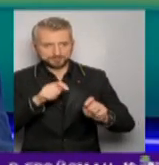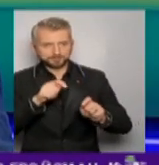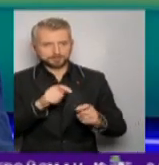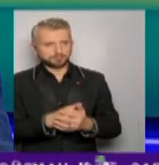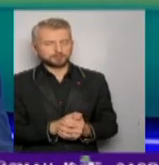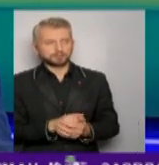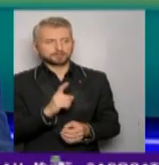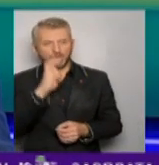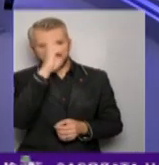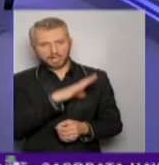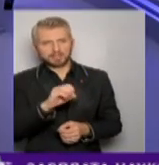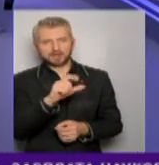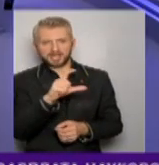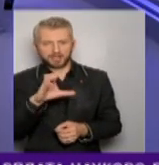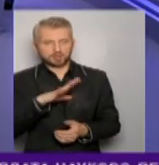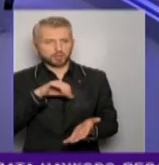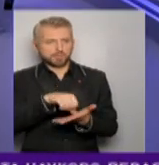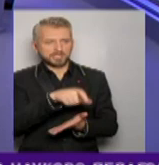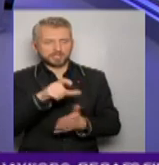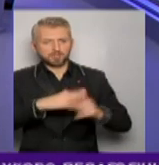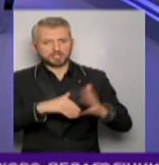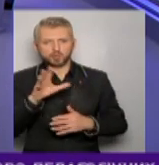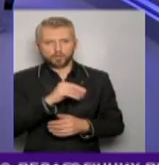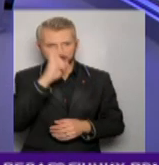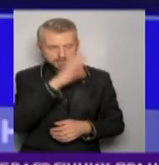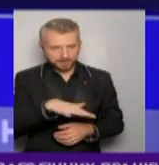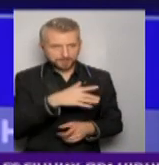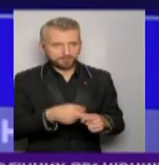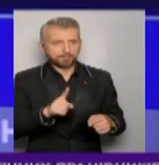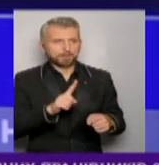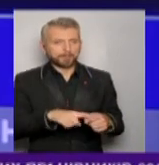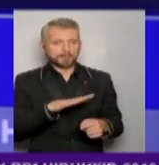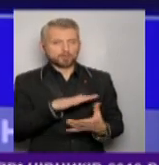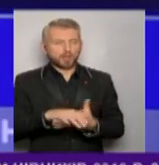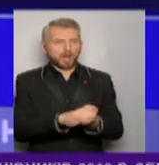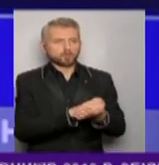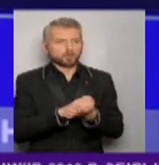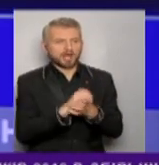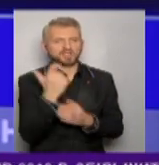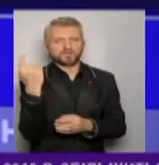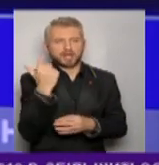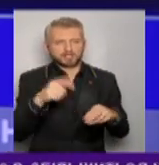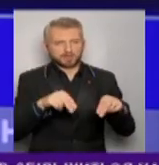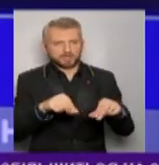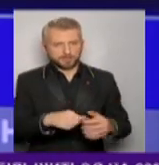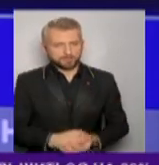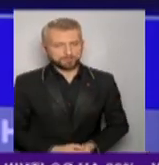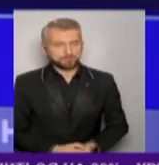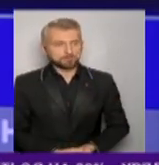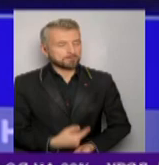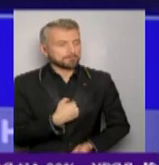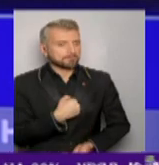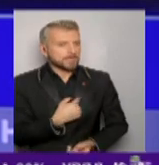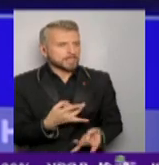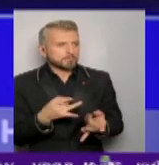З країн Євросоюзу були представники практично усіх країн. Це була асоціація власників землі. Я просто